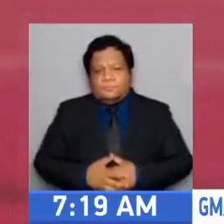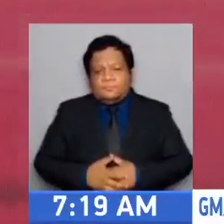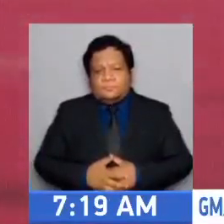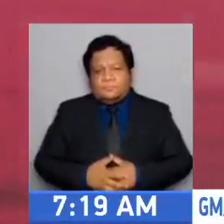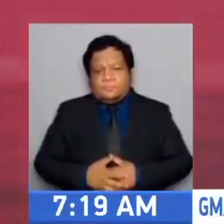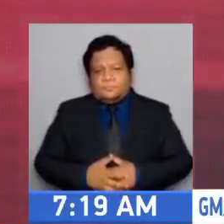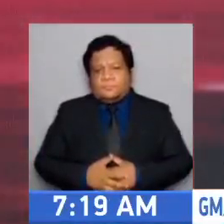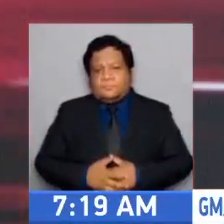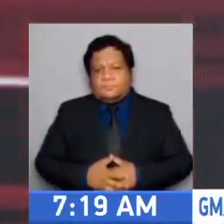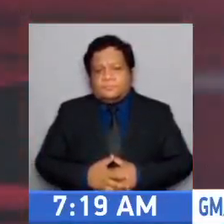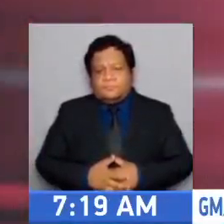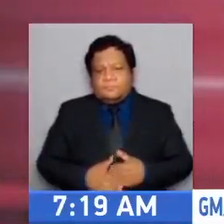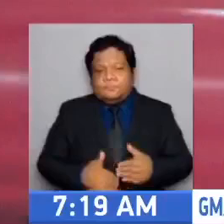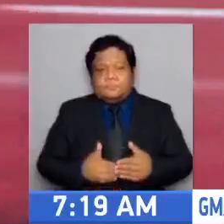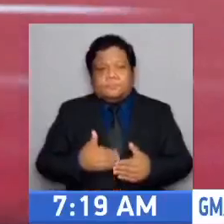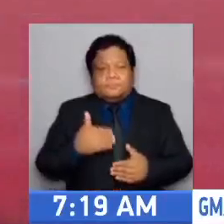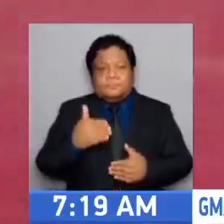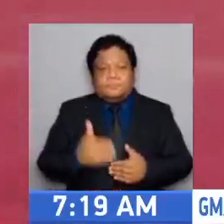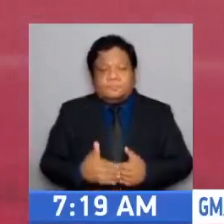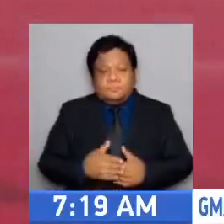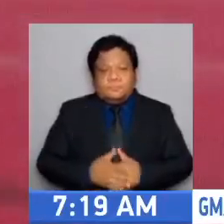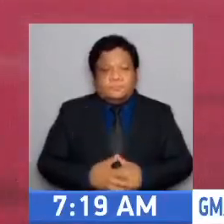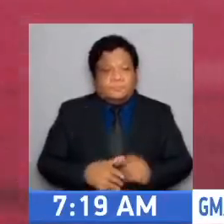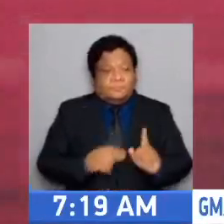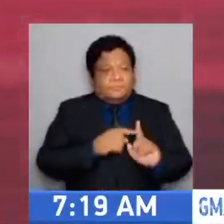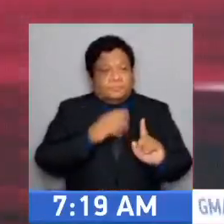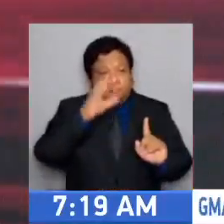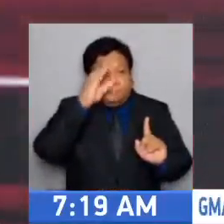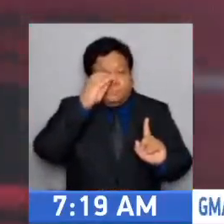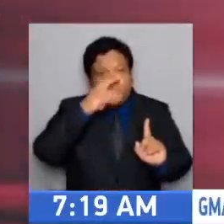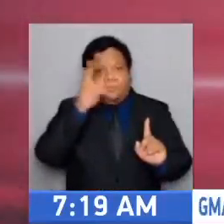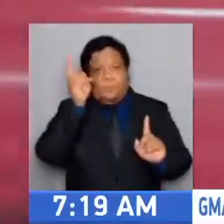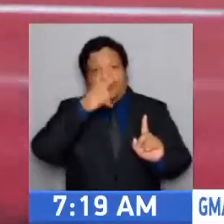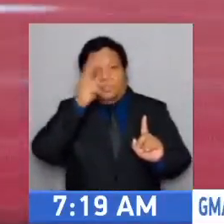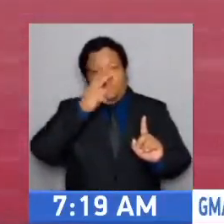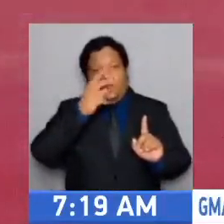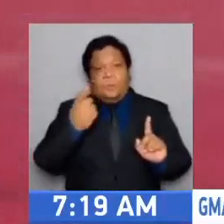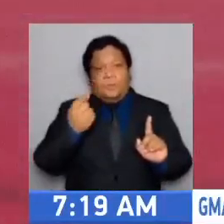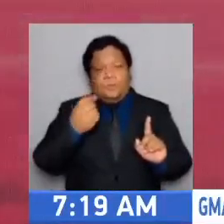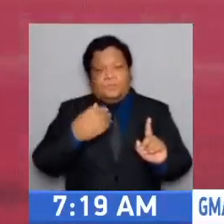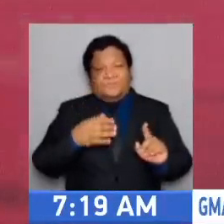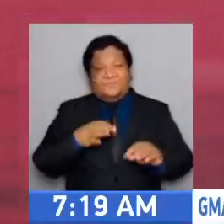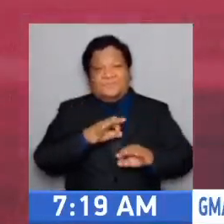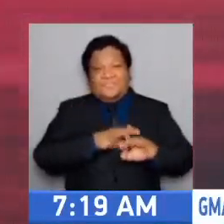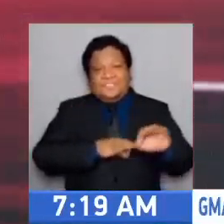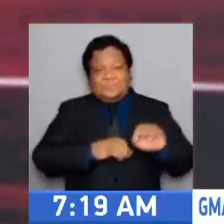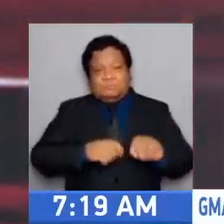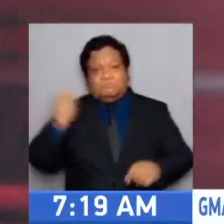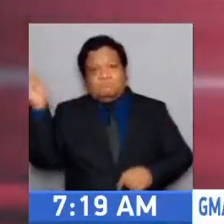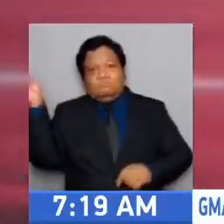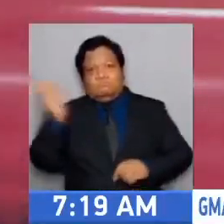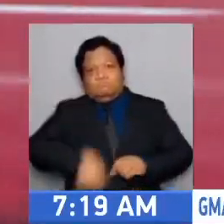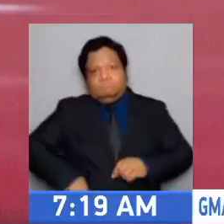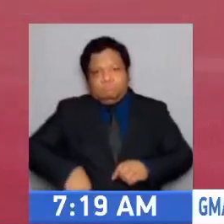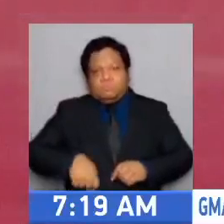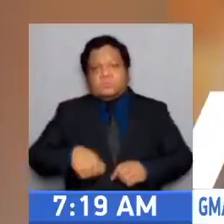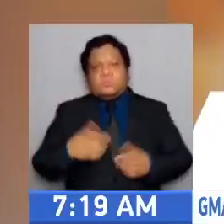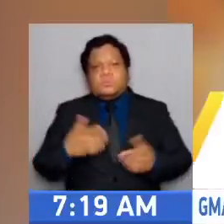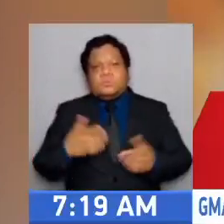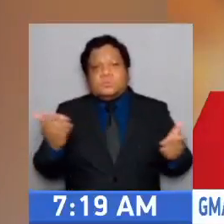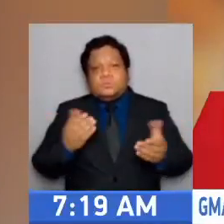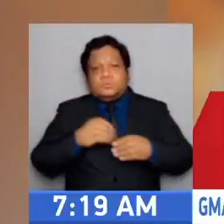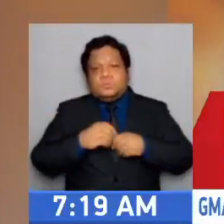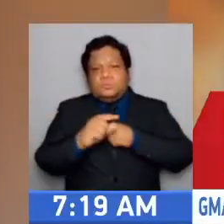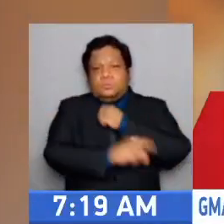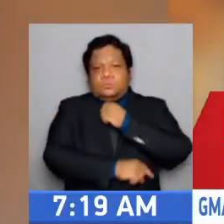Dead on arrival sa ospital ang lalaking aksidenteng nataga ang sariling binti sa Makalelon, Quezon Province. Ayon sa pulisya,